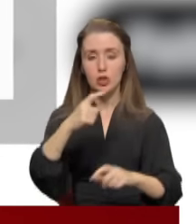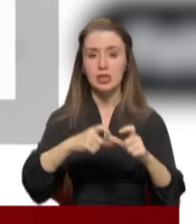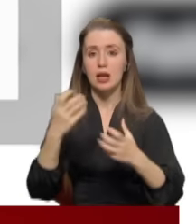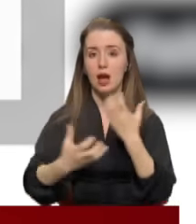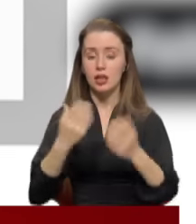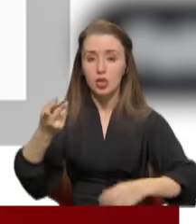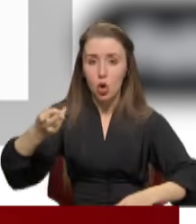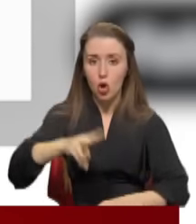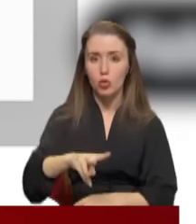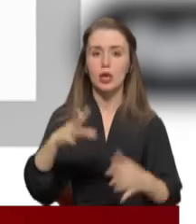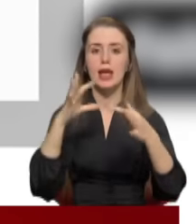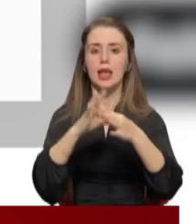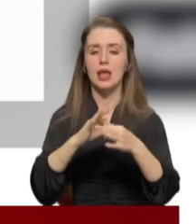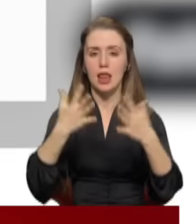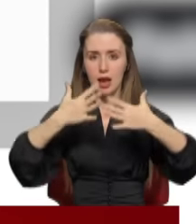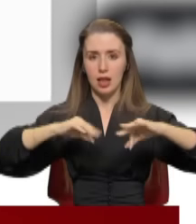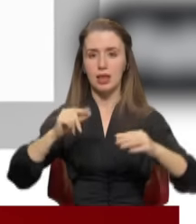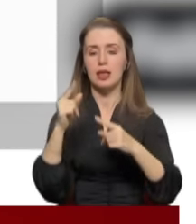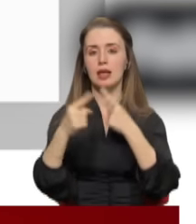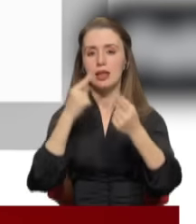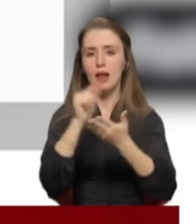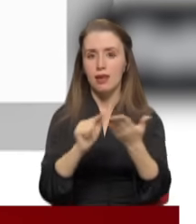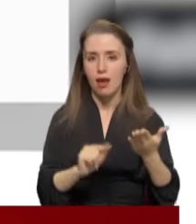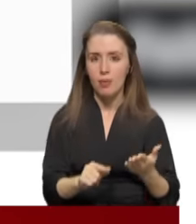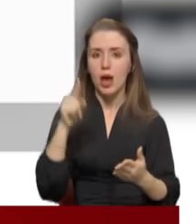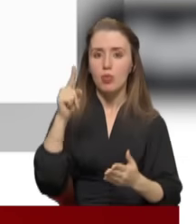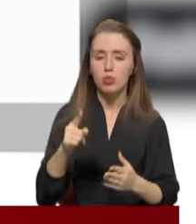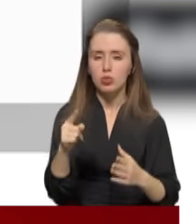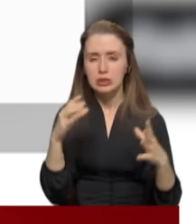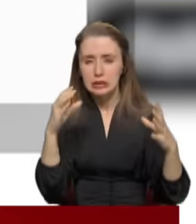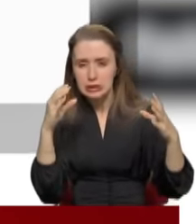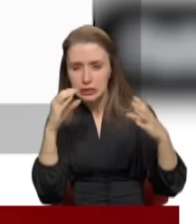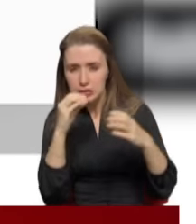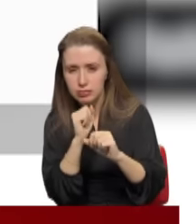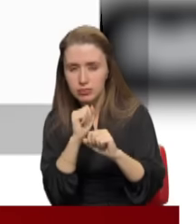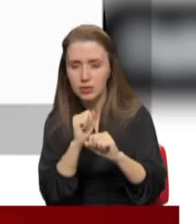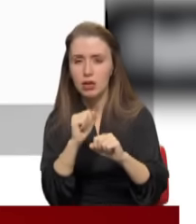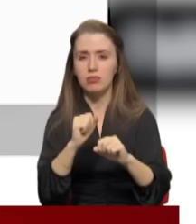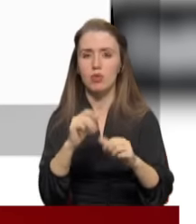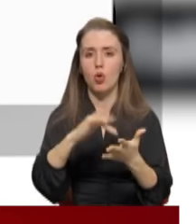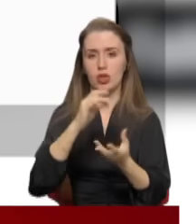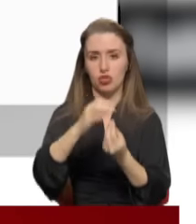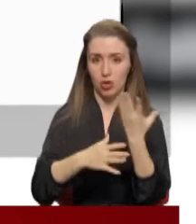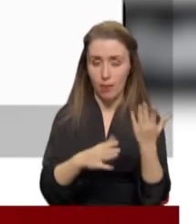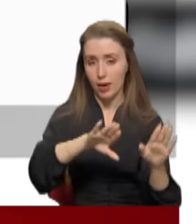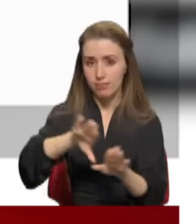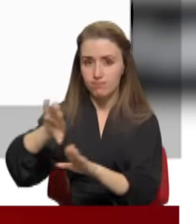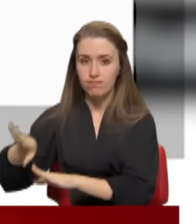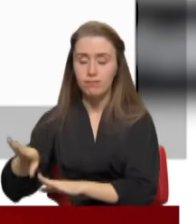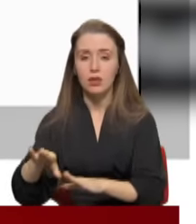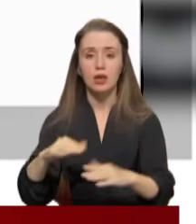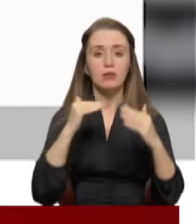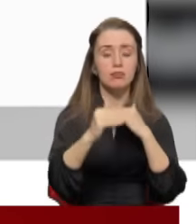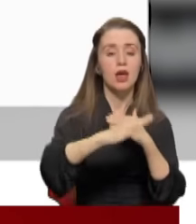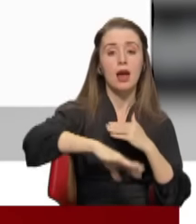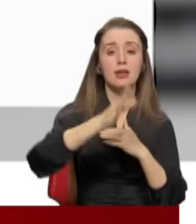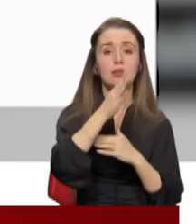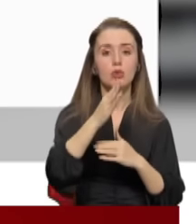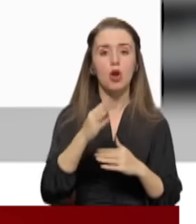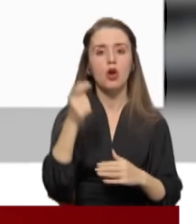Ateş suikastine ilişkin hazırlanan iddianame, oluşturulan sis perdesini aralamak şöyle dursun, kamuoyunun bildiği pek çok